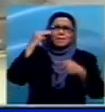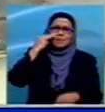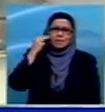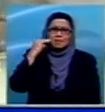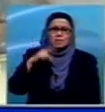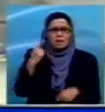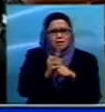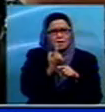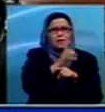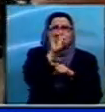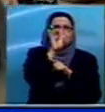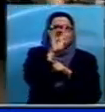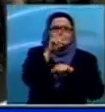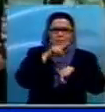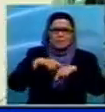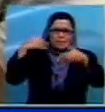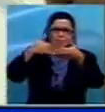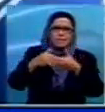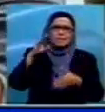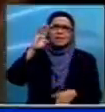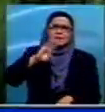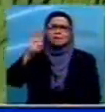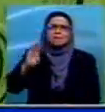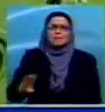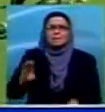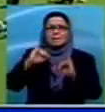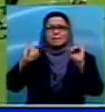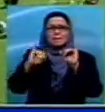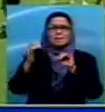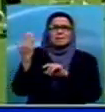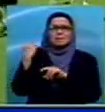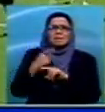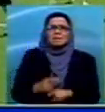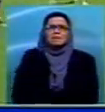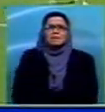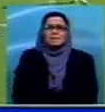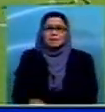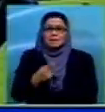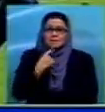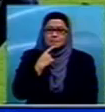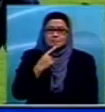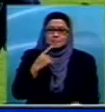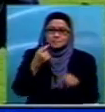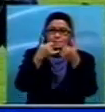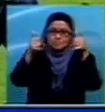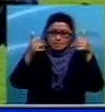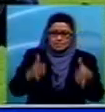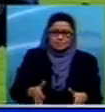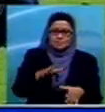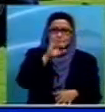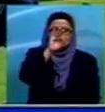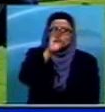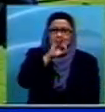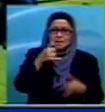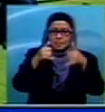sepasukan sejak Cameroon tiba di Brazil pada Isnin lalu. Anak-anak buah Fabio Capello sudah bersedia untuk bertemu Korea